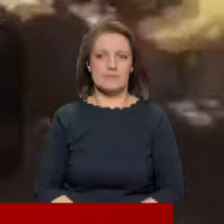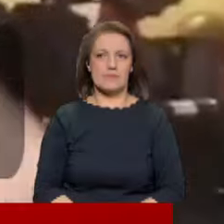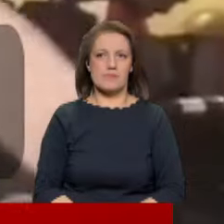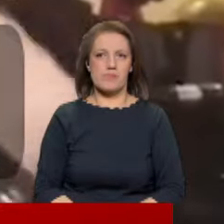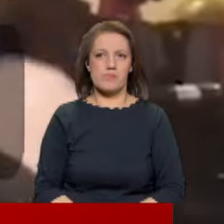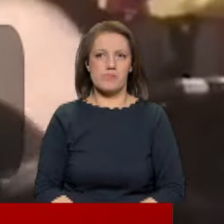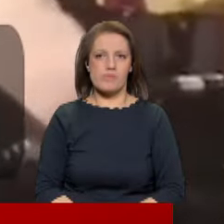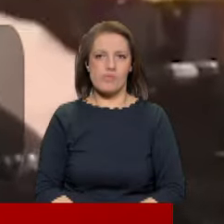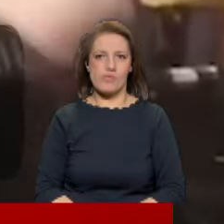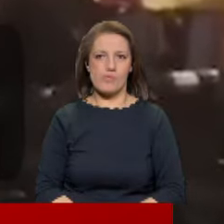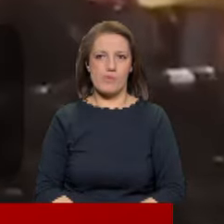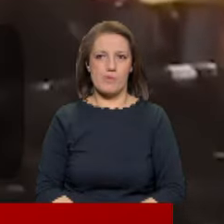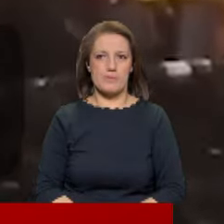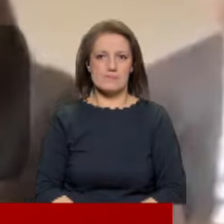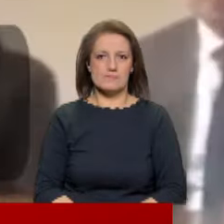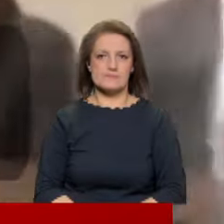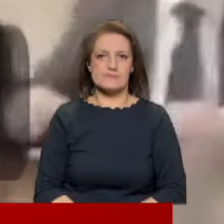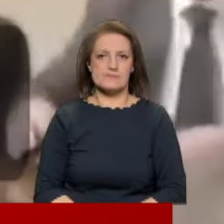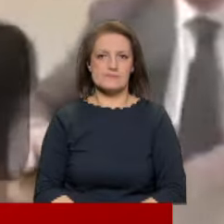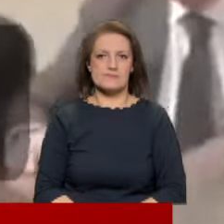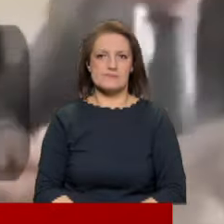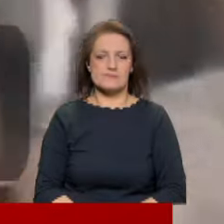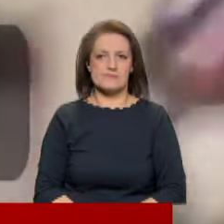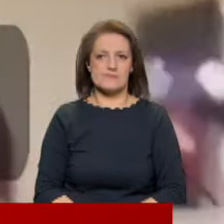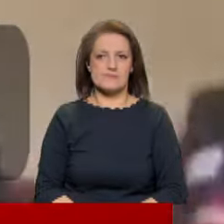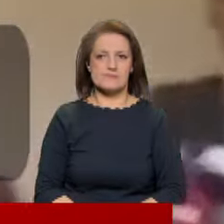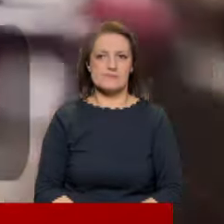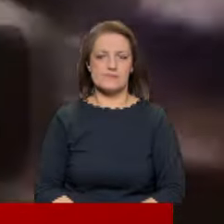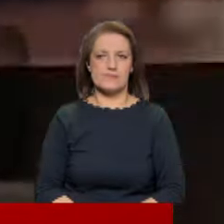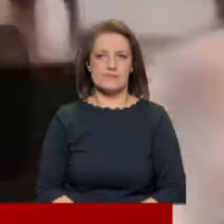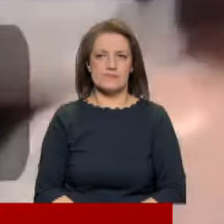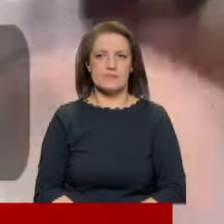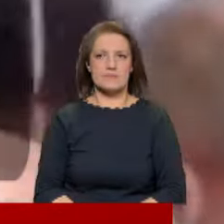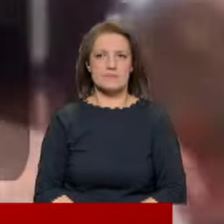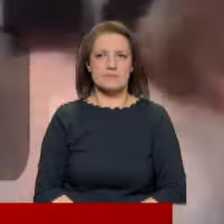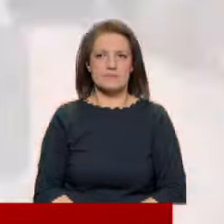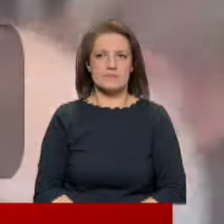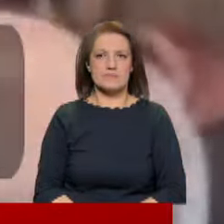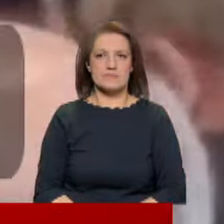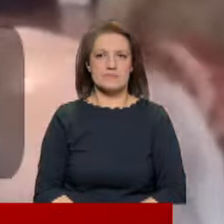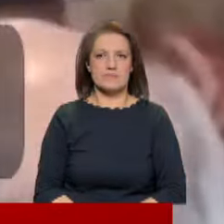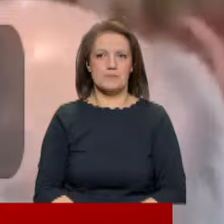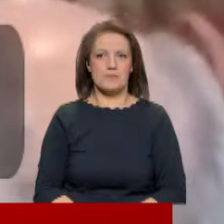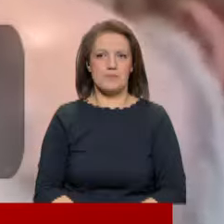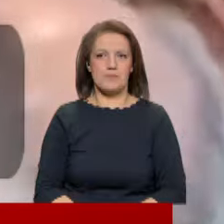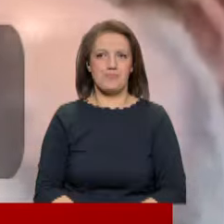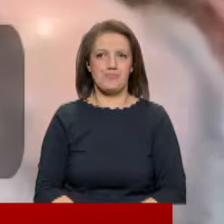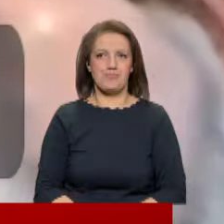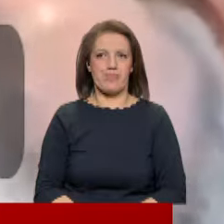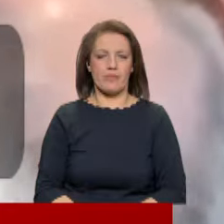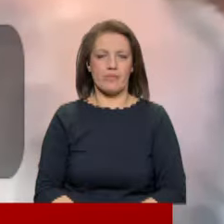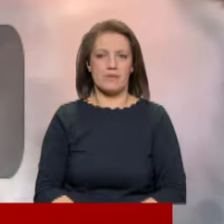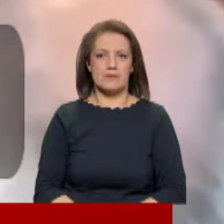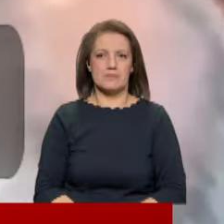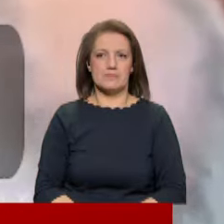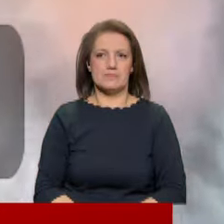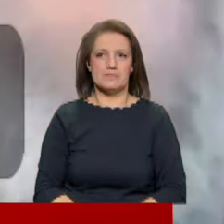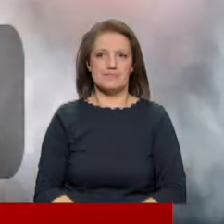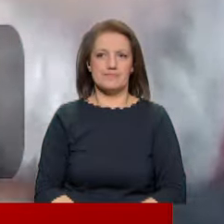bugün Ankara'da Mansur Yavaş'ı konuşuyoruz. Bir dakika. Şimdi bir dakika. Sayın Abdülok, en önemlisine geleceğim. Sayın Abdülok. Sayın Abdülok. Sayın Abdülok. Sayın Abdülok. Sayın Abdülok. Sayın